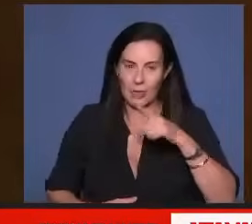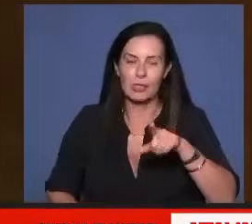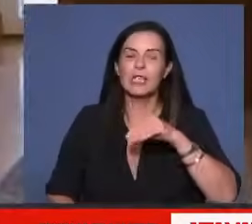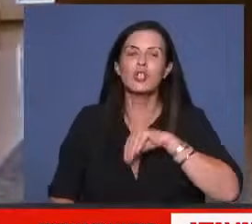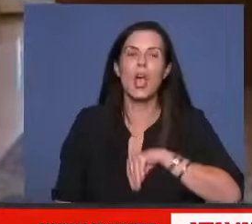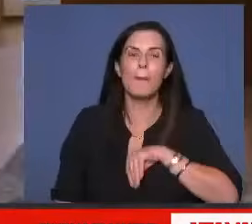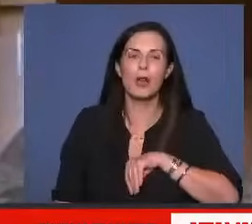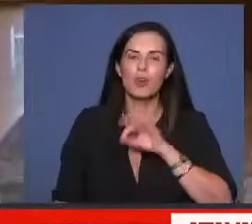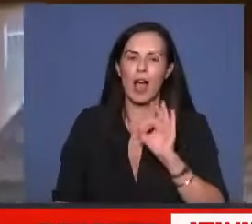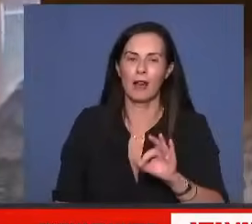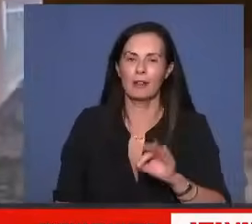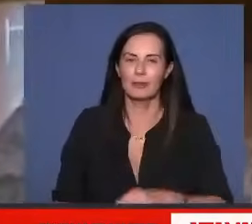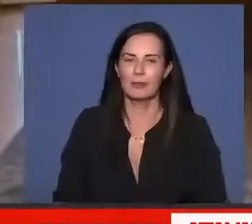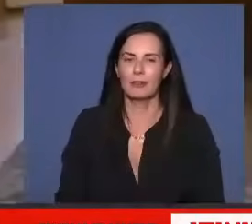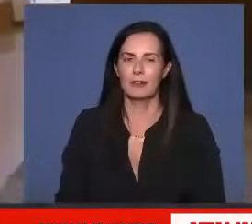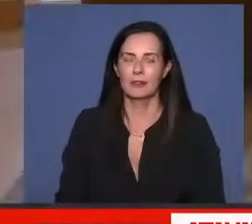נשמה.